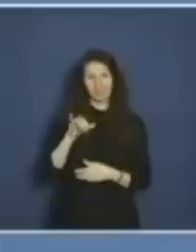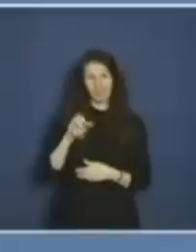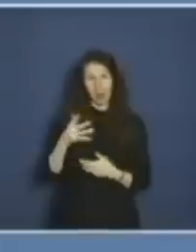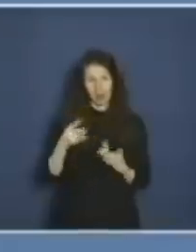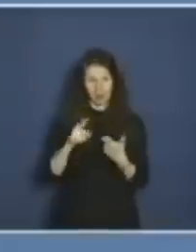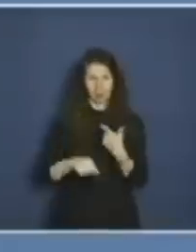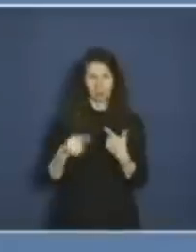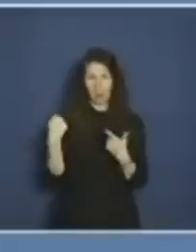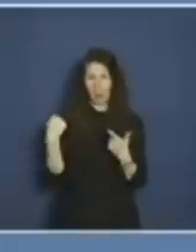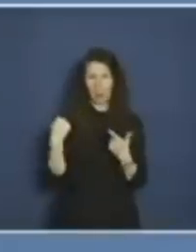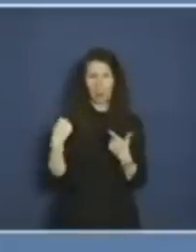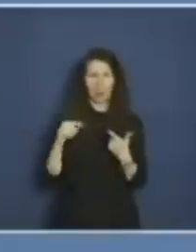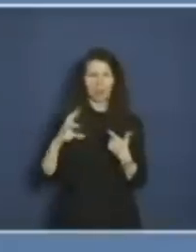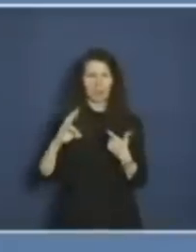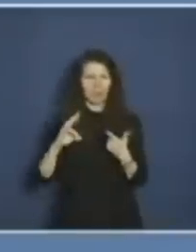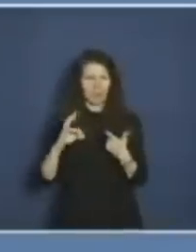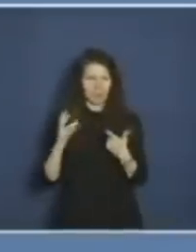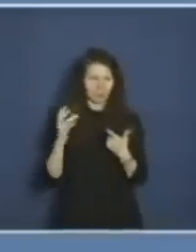den Fall Nawalny,